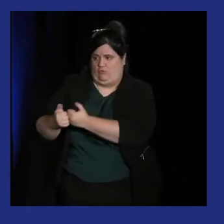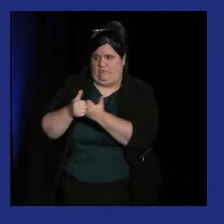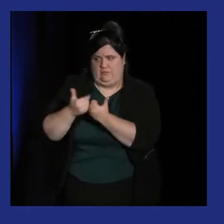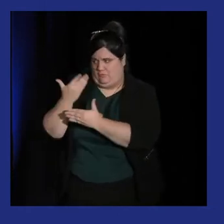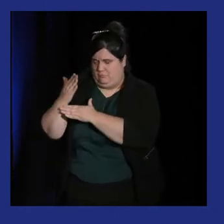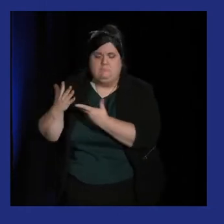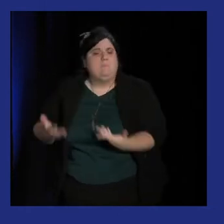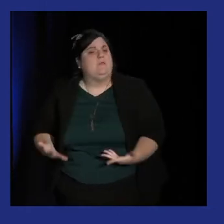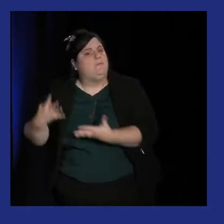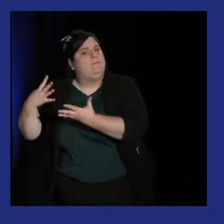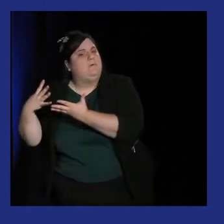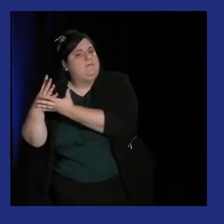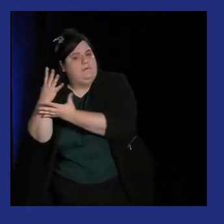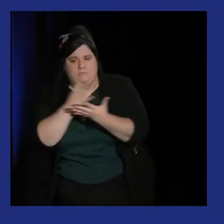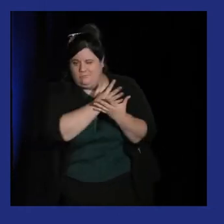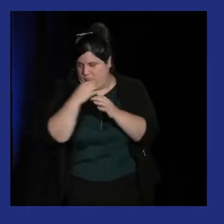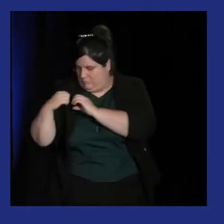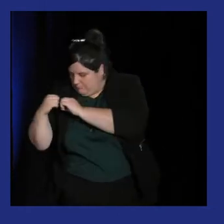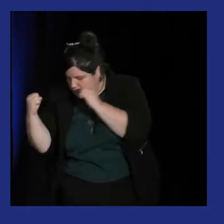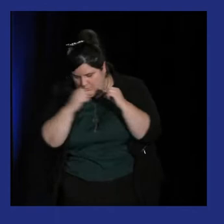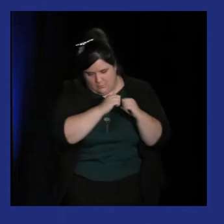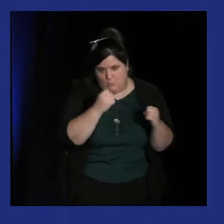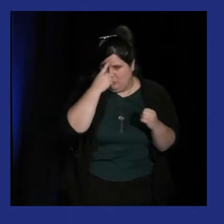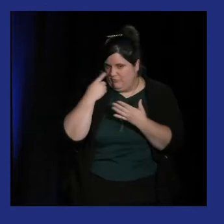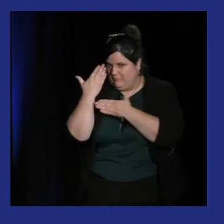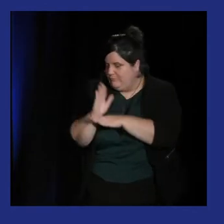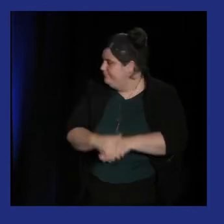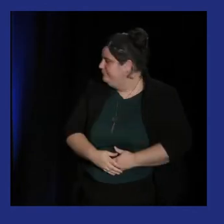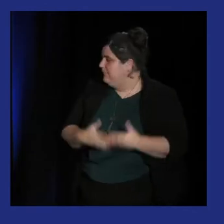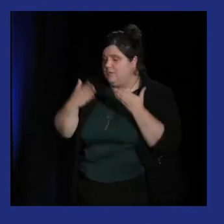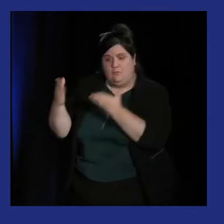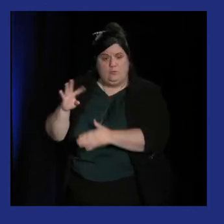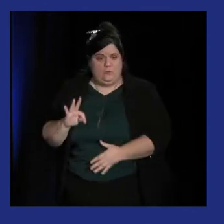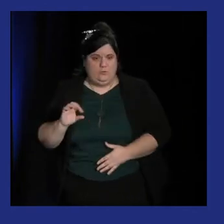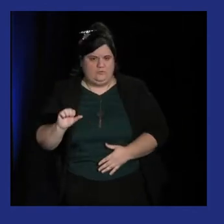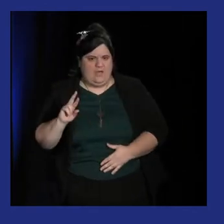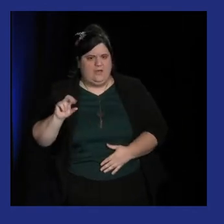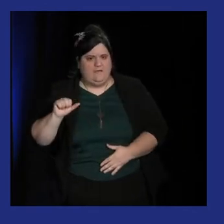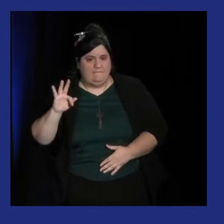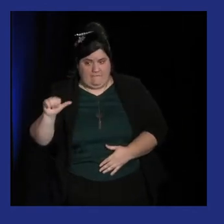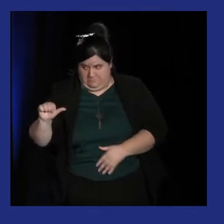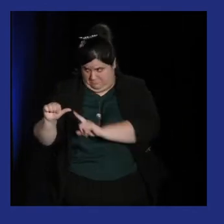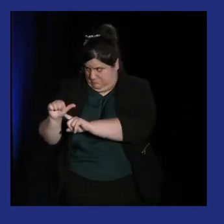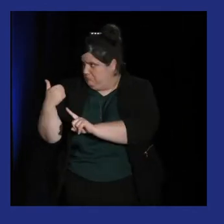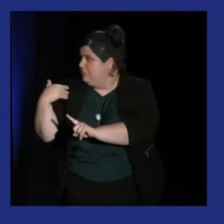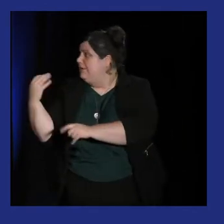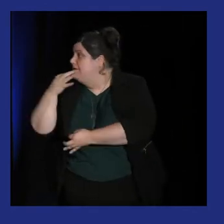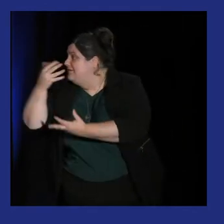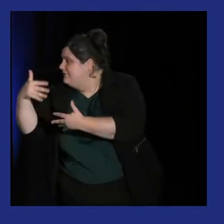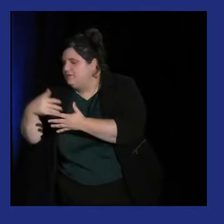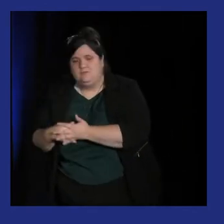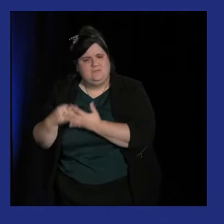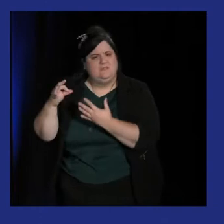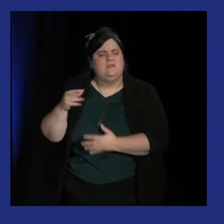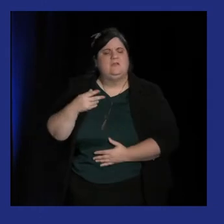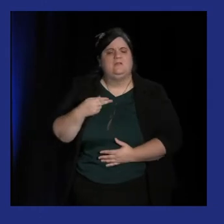détail pour qu'on comprenne bien qui à qui on a affaire donc tarafat tu es comme il vient de le dire cofondateur de Newton ninja